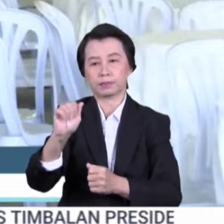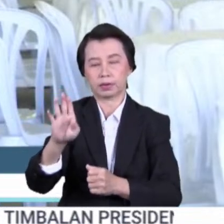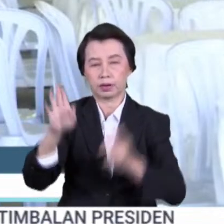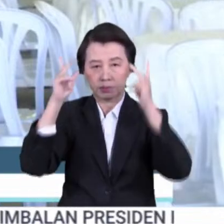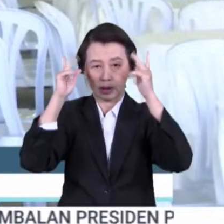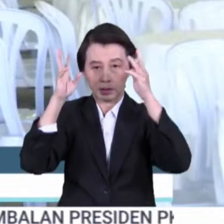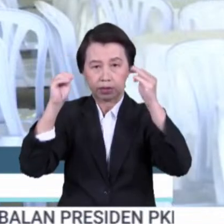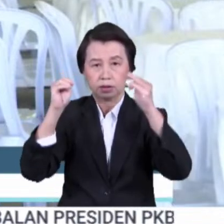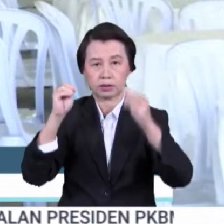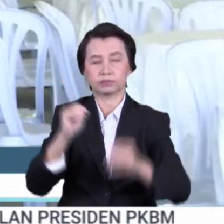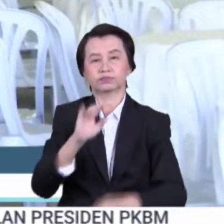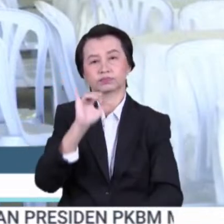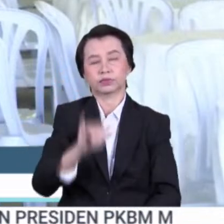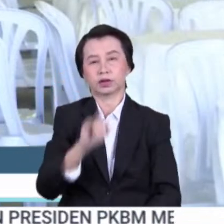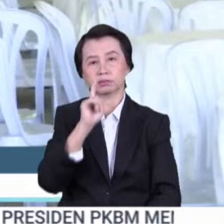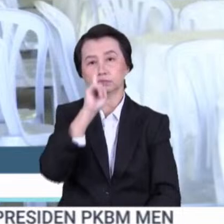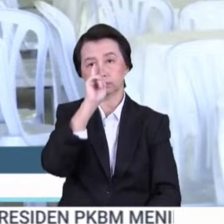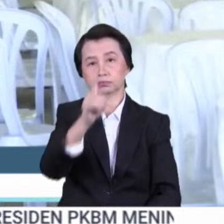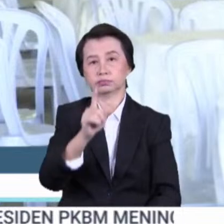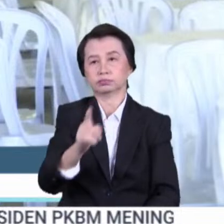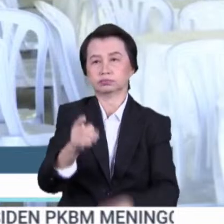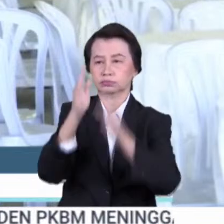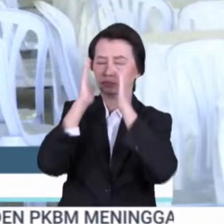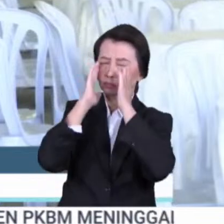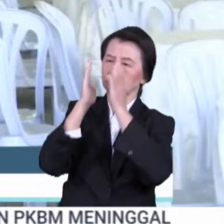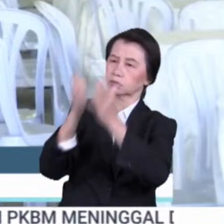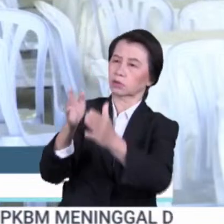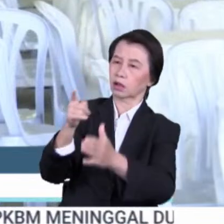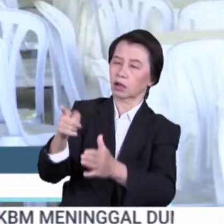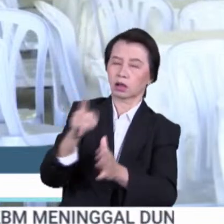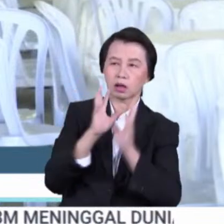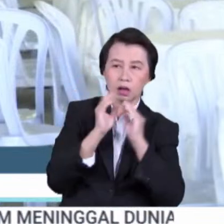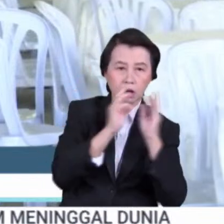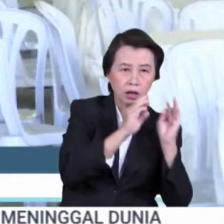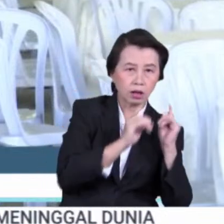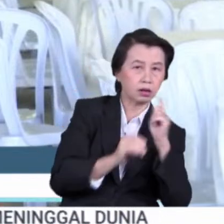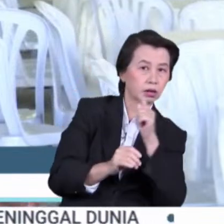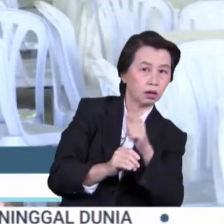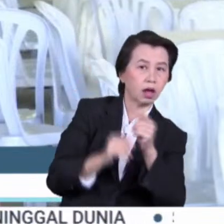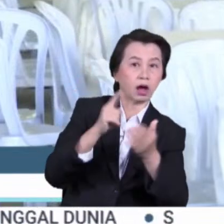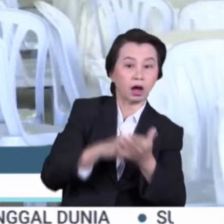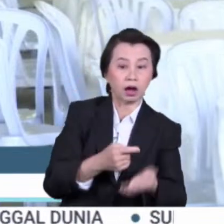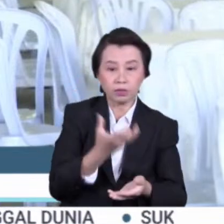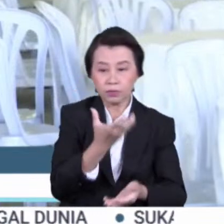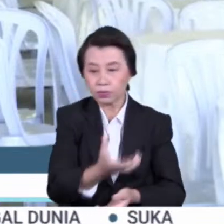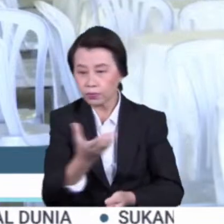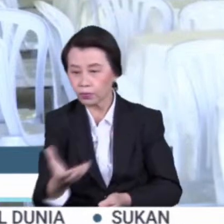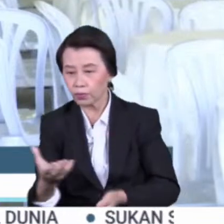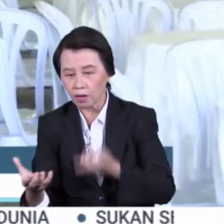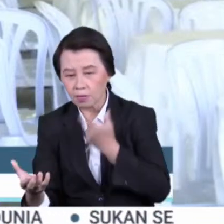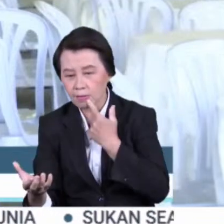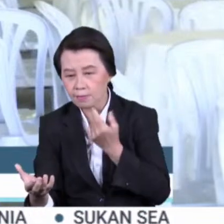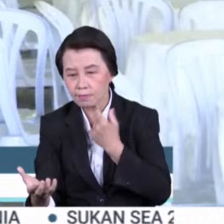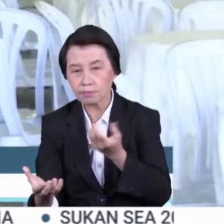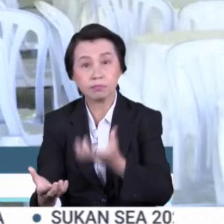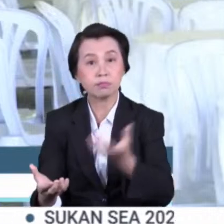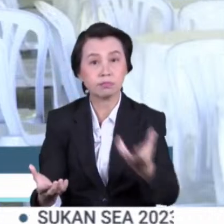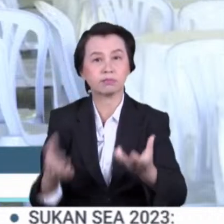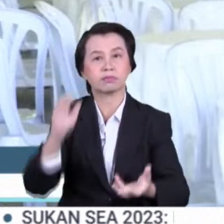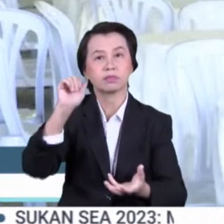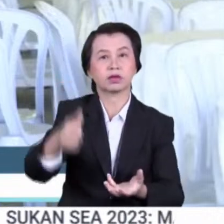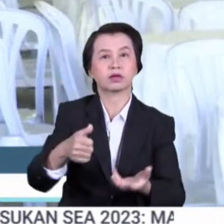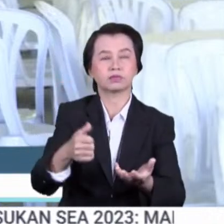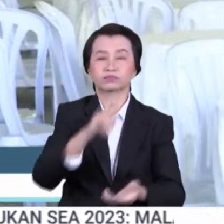menarik tumpuan yang menjadi bualan juga, apakah hidangan ataupun juadah yang disediakan esok hari